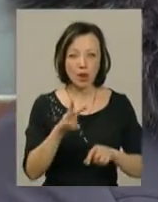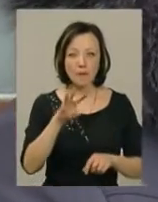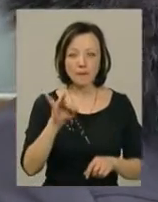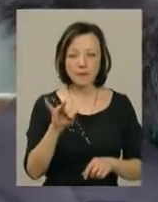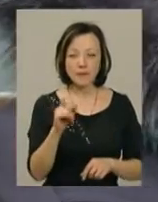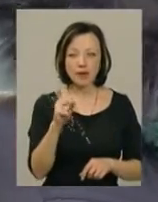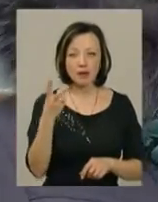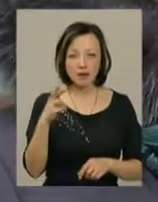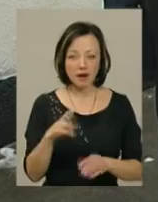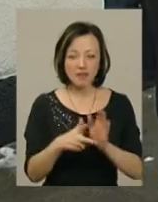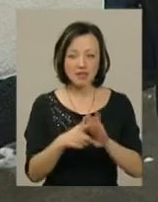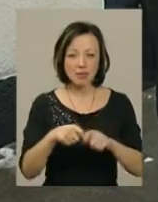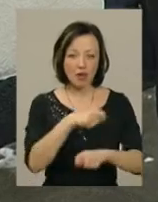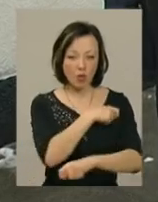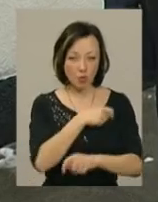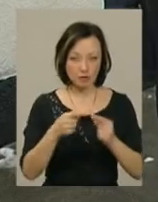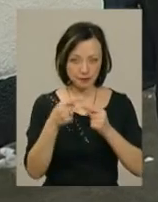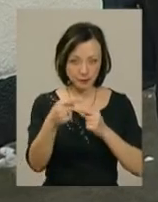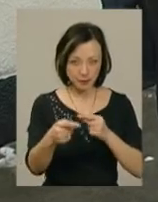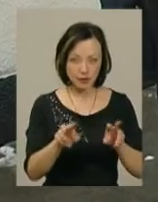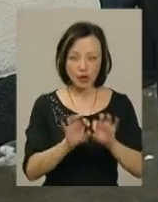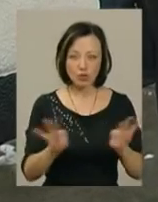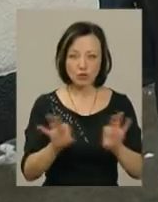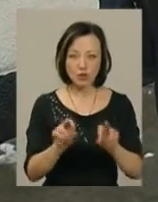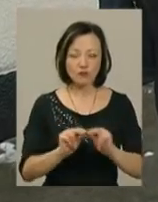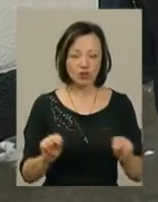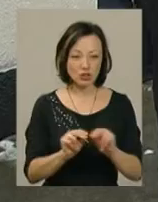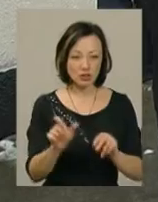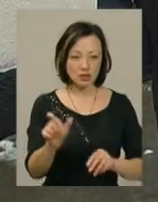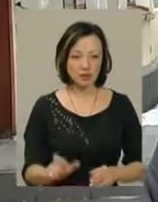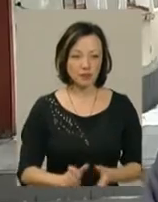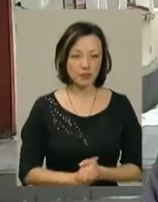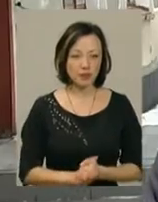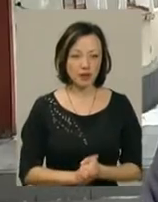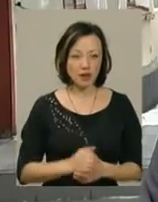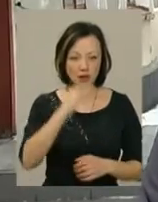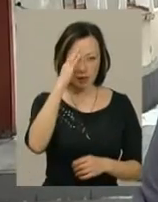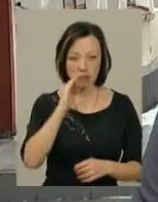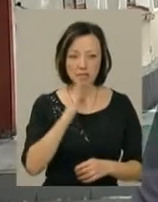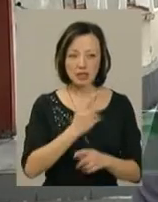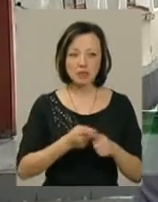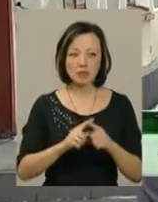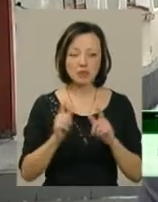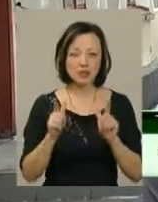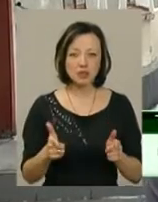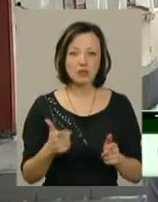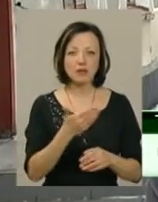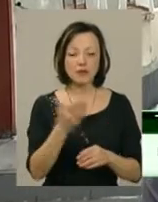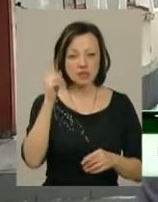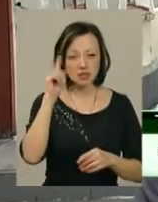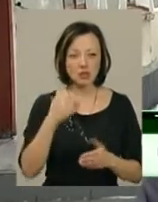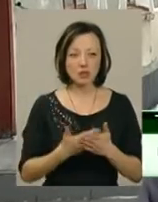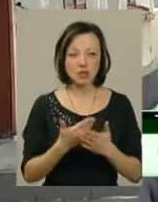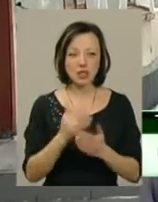за 8 кілометрів від села Мокрець, розповідає вчитель Мокрецької школи Тетяна Рига. Батьки з цим не згідні через те, що ви знаєте, що як